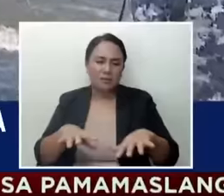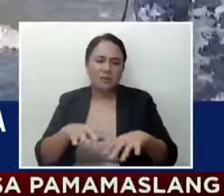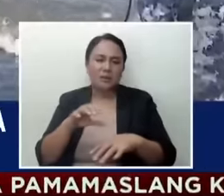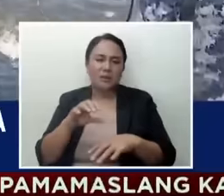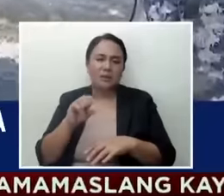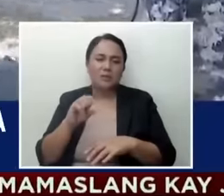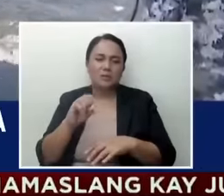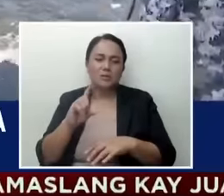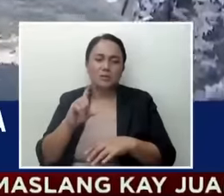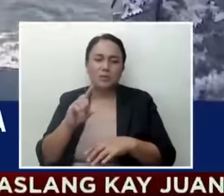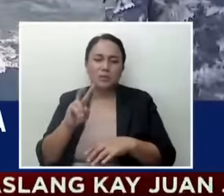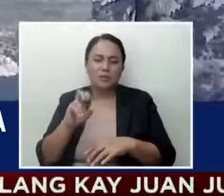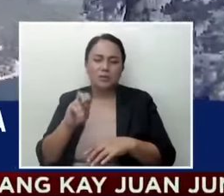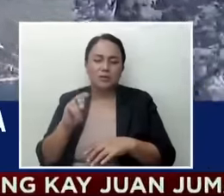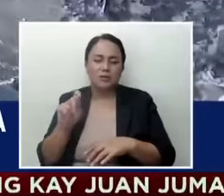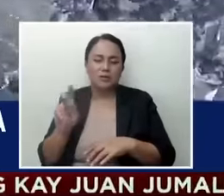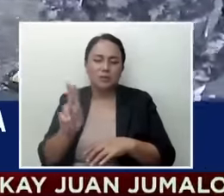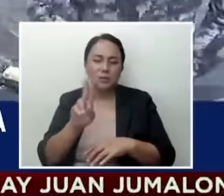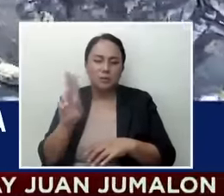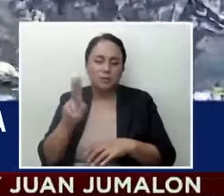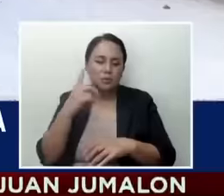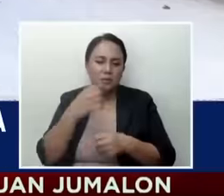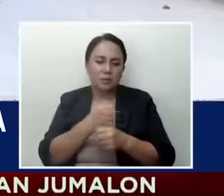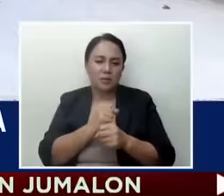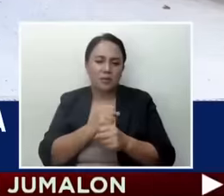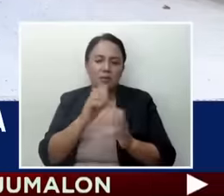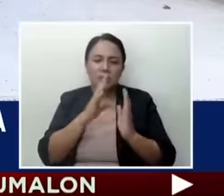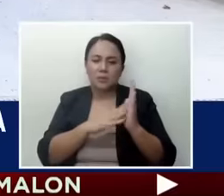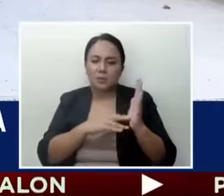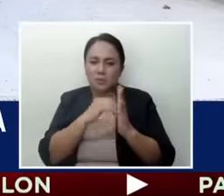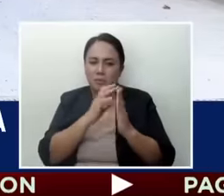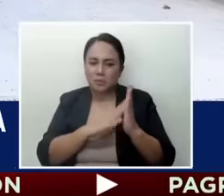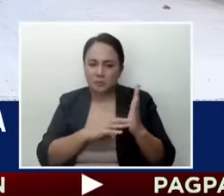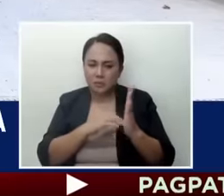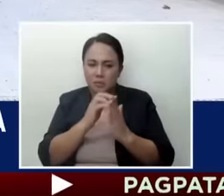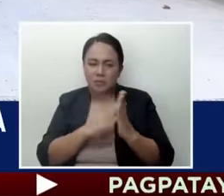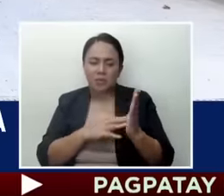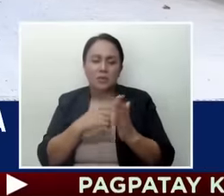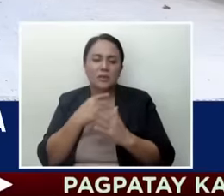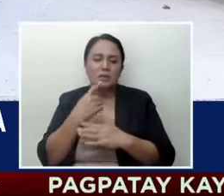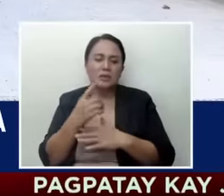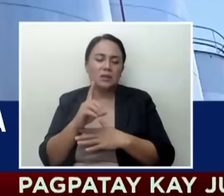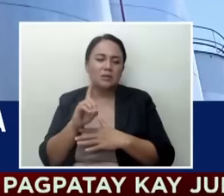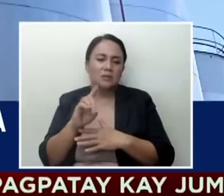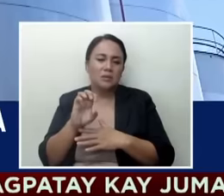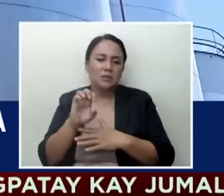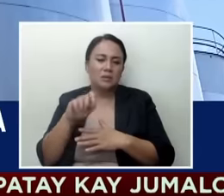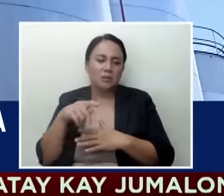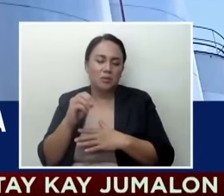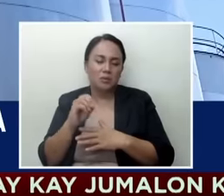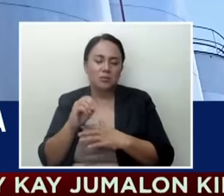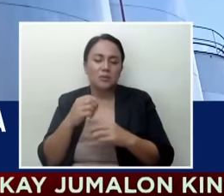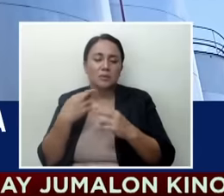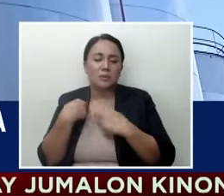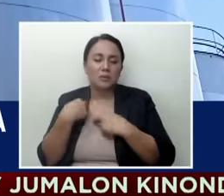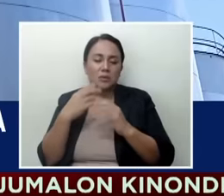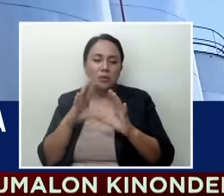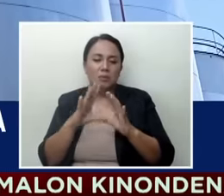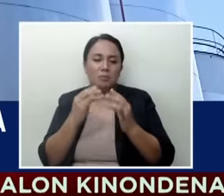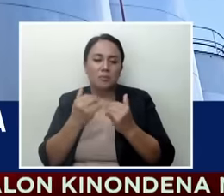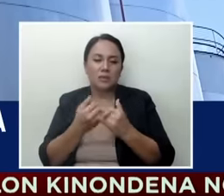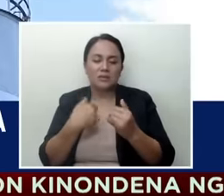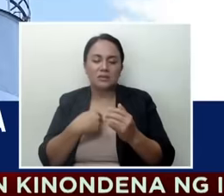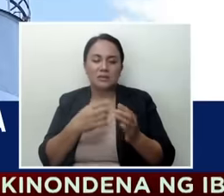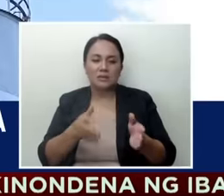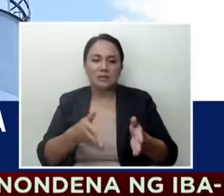naphtha na ginagamit sa paggawa ng pintura. Ayon sa depo in charge ng kumpanya, nagbula ito sa tank